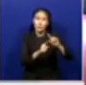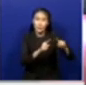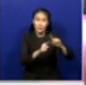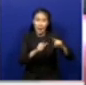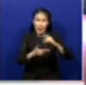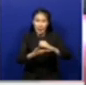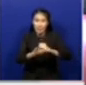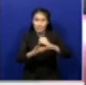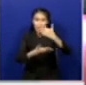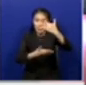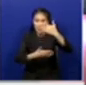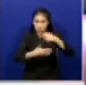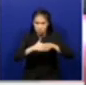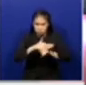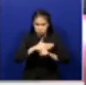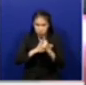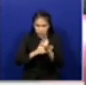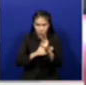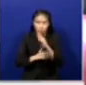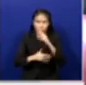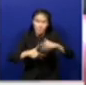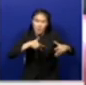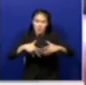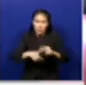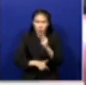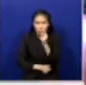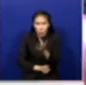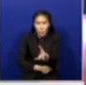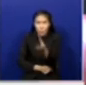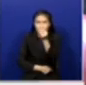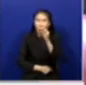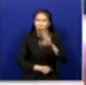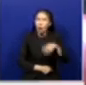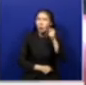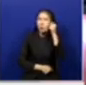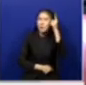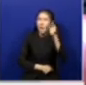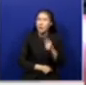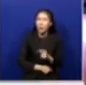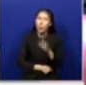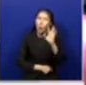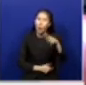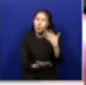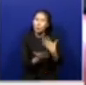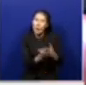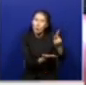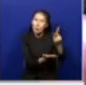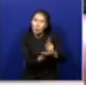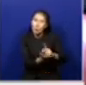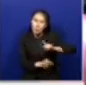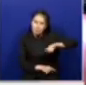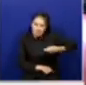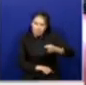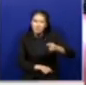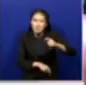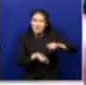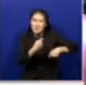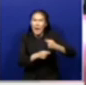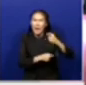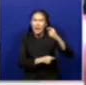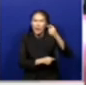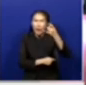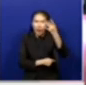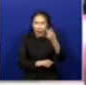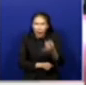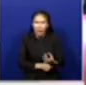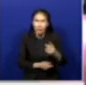ะให้ประชาชนเข้าใจและให้ประชาชนมีสิทธิ์ที่จะรับรู้ว่าเงินกู้ที่รัฐบาลเ